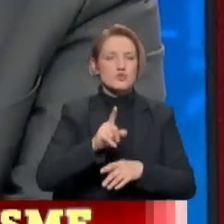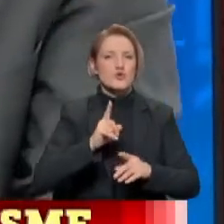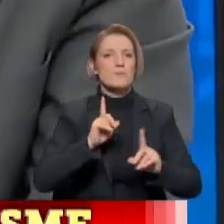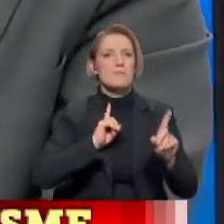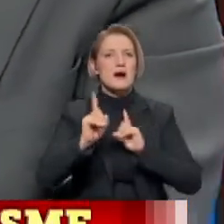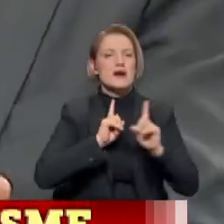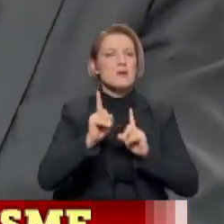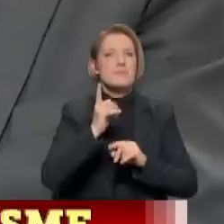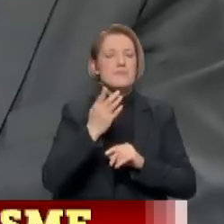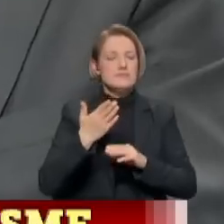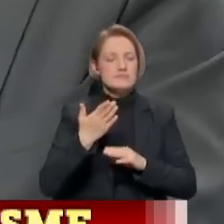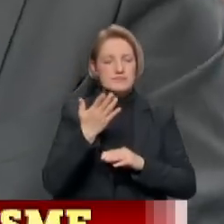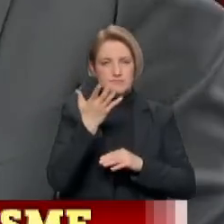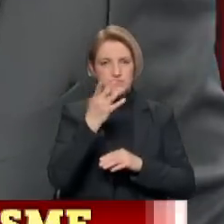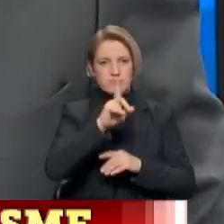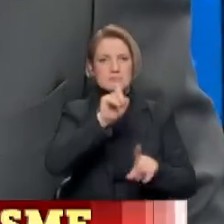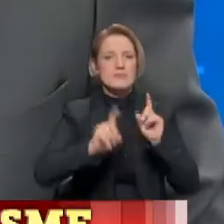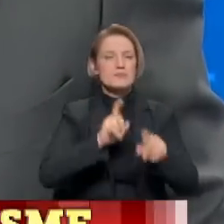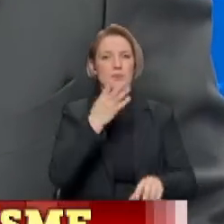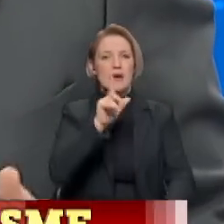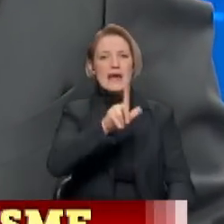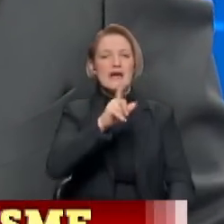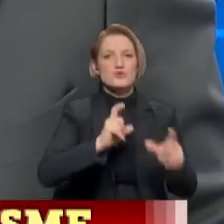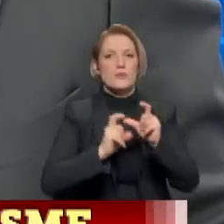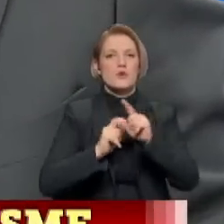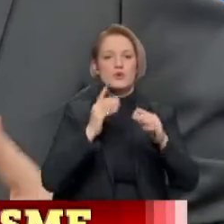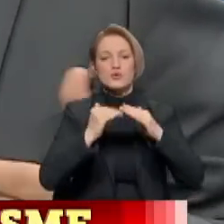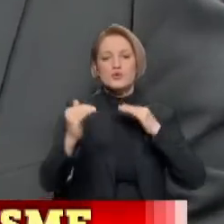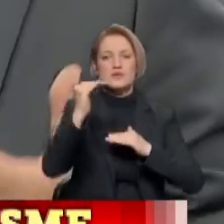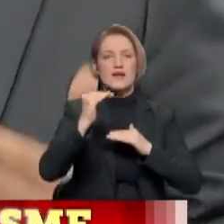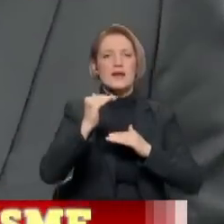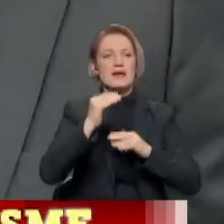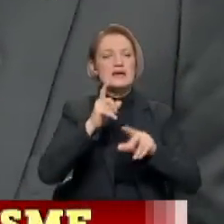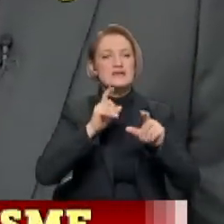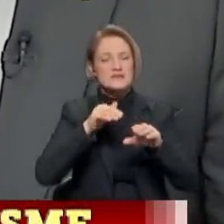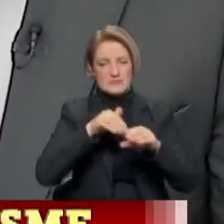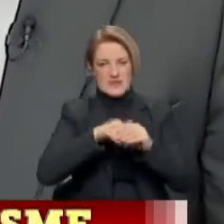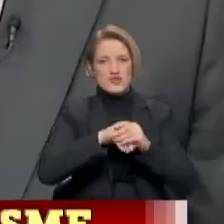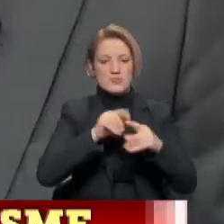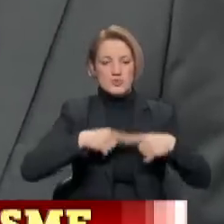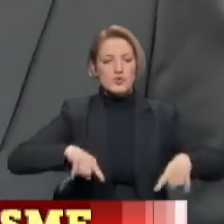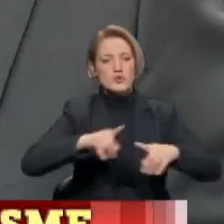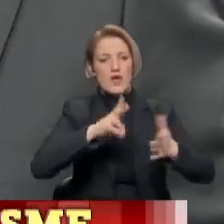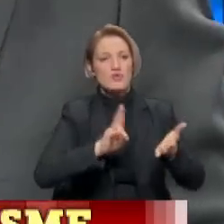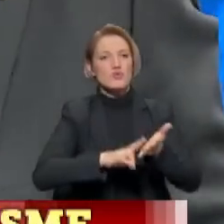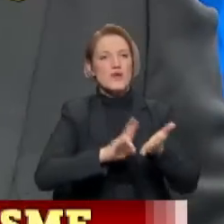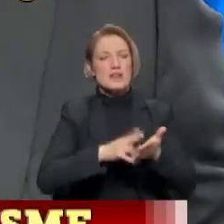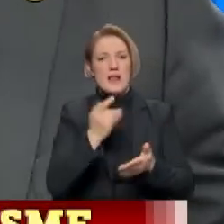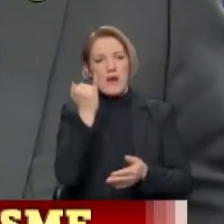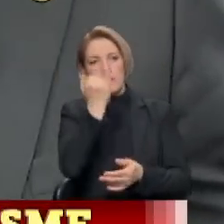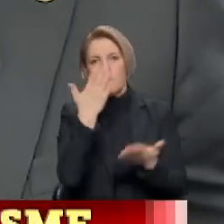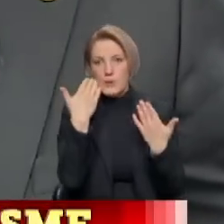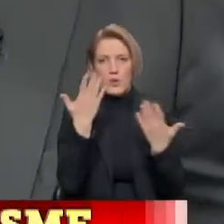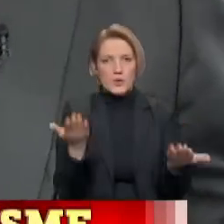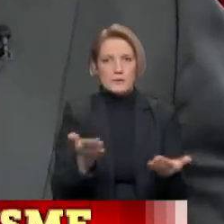yargılanması gereken Soylu, hakaret varsa eğer. Ki burada Yüksek Seçim Kurulu'na veya üyelerine bir hakaret de yok. Bu ahmak sözü